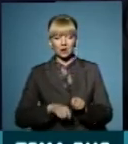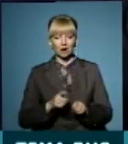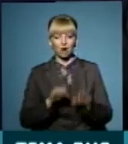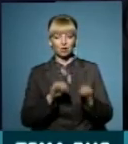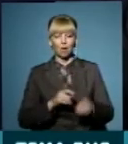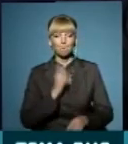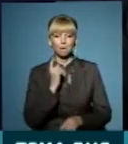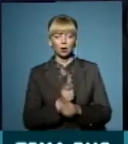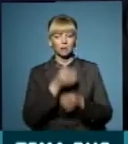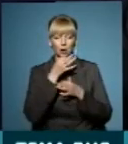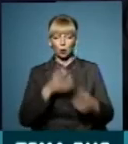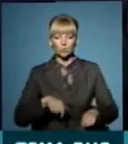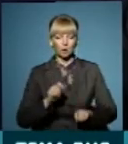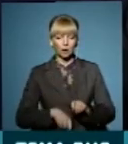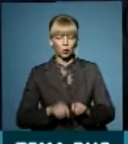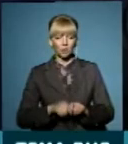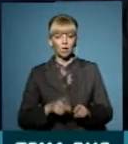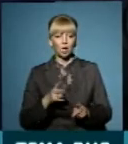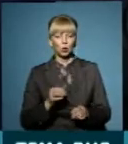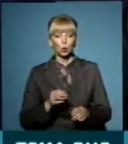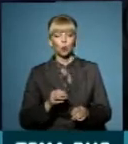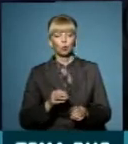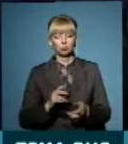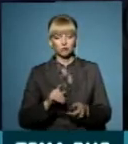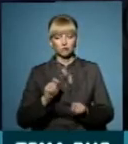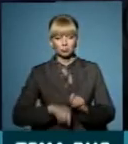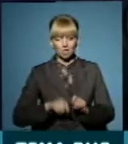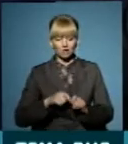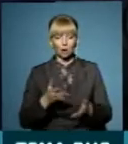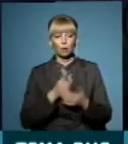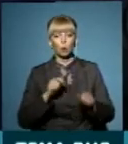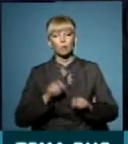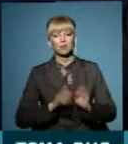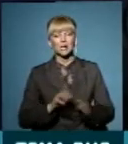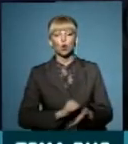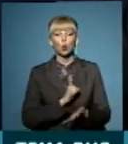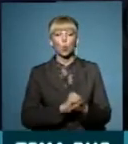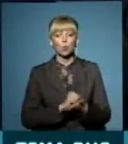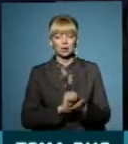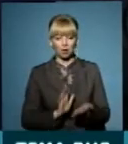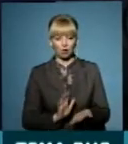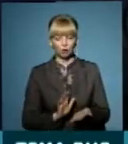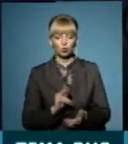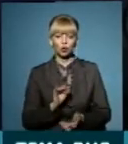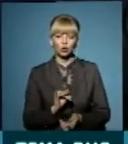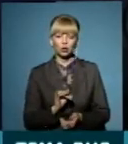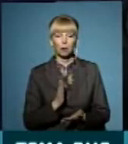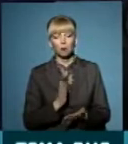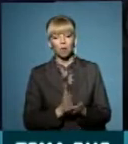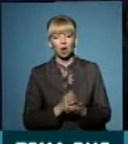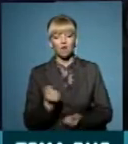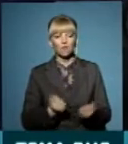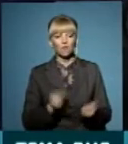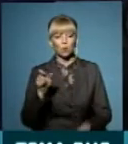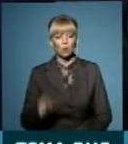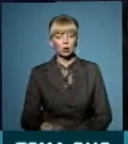накладений мораторій на будь-які перевірки. Ну, при рейдових перевірках ми можемо перевіряти тільки документально, чи має